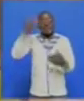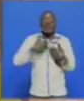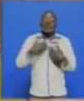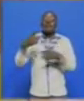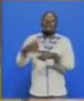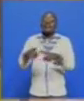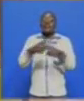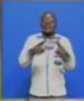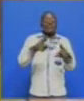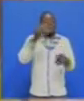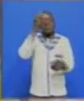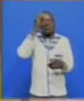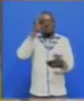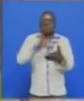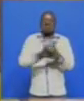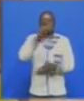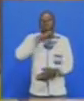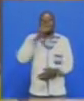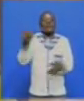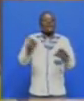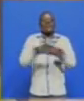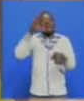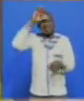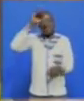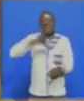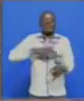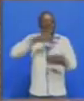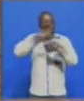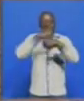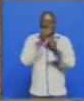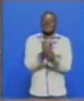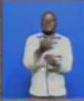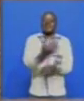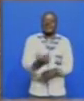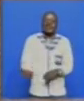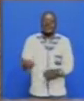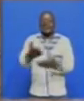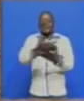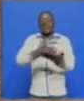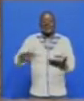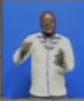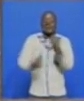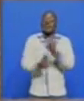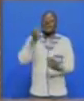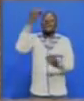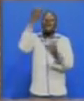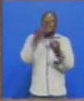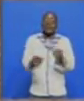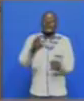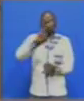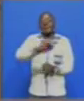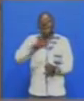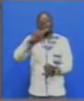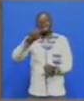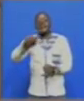que c'est le même homme qui a fabriqué ses enfants. Si certains approuvent la fin du matriarcat, d'autres, notamment